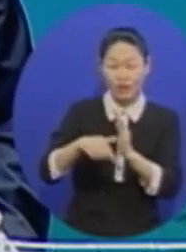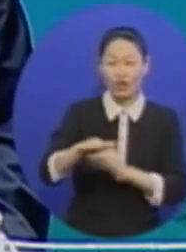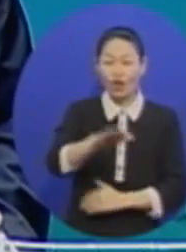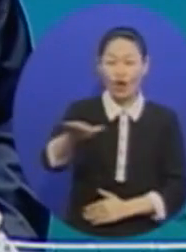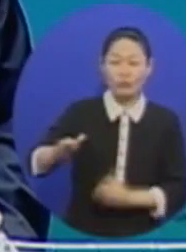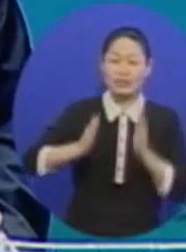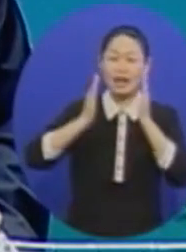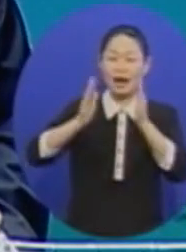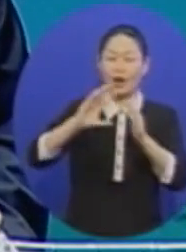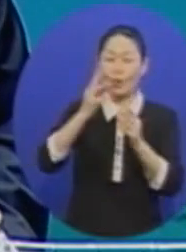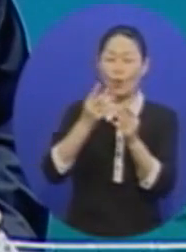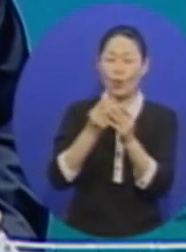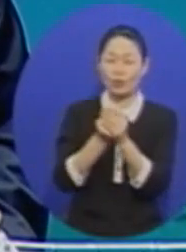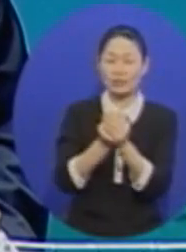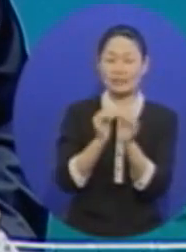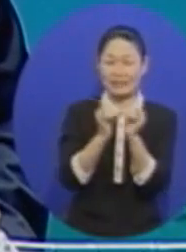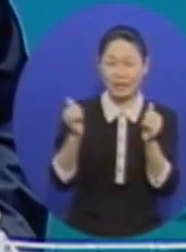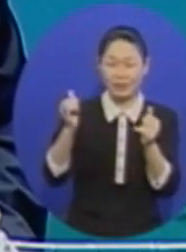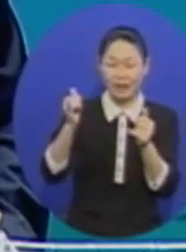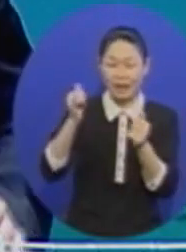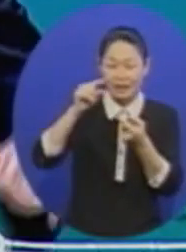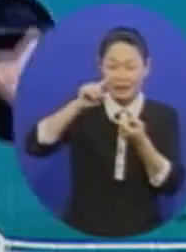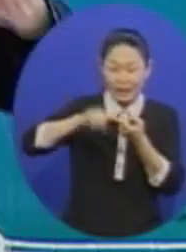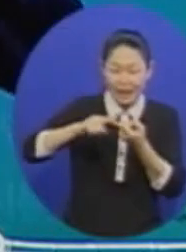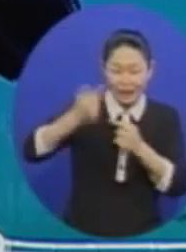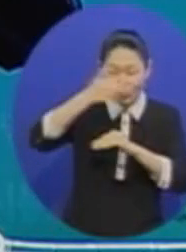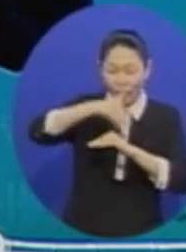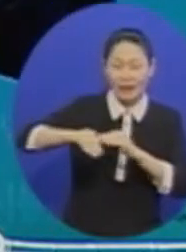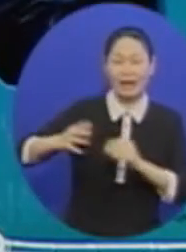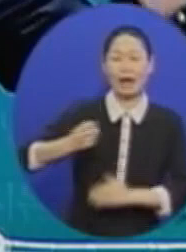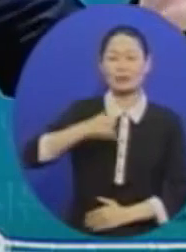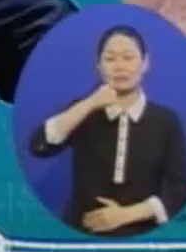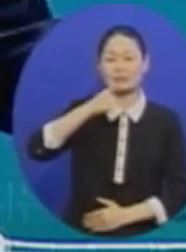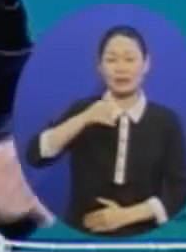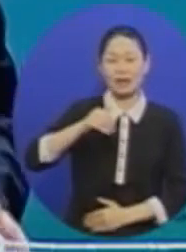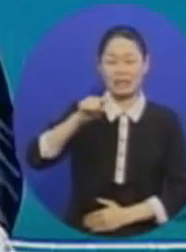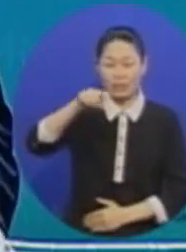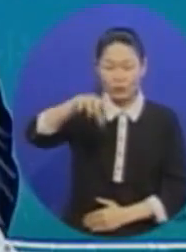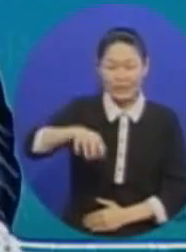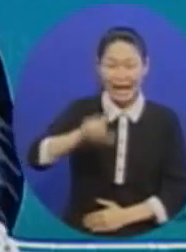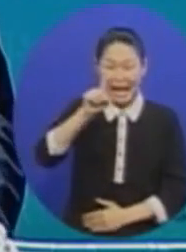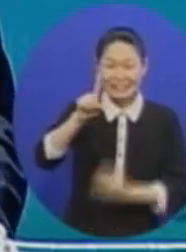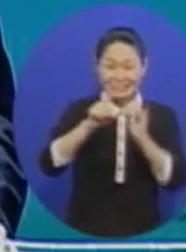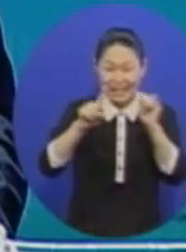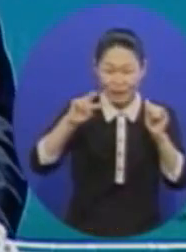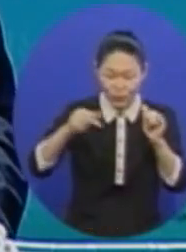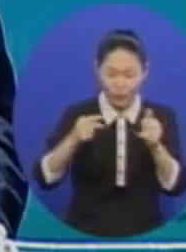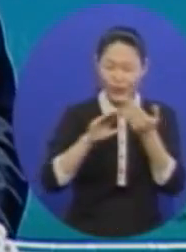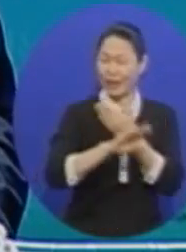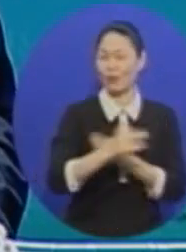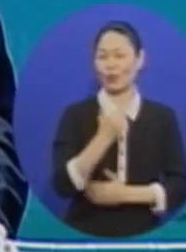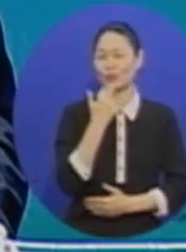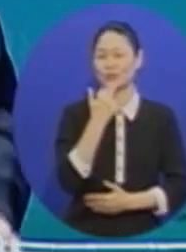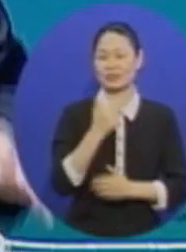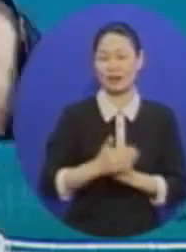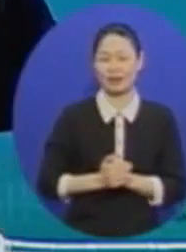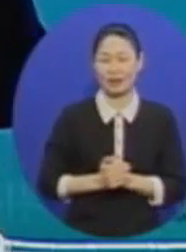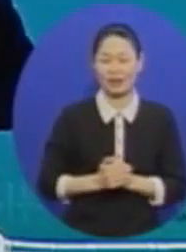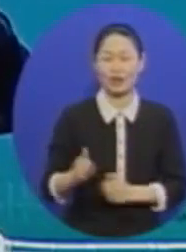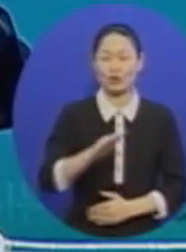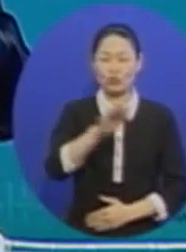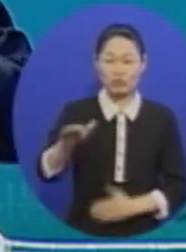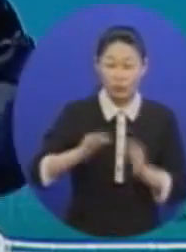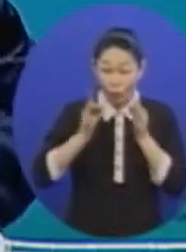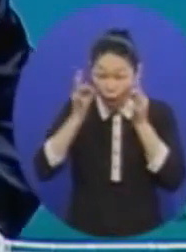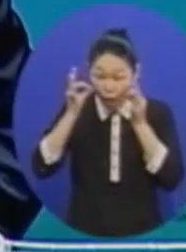여러분을 향하여 온전한 사람에 대한 계획을 가지고 계세요 오늘 여기 있는 사람 중에 한 사람도 예외 가 없어요 우리